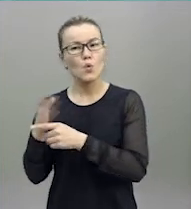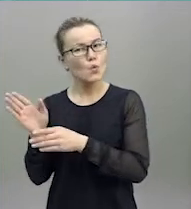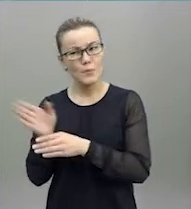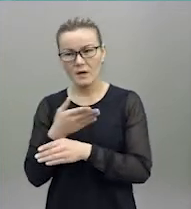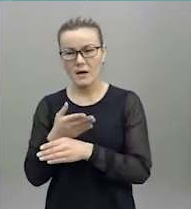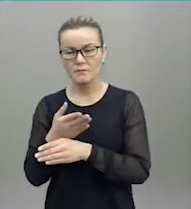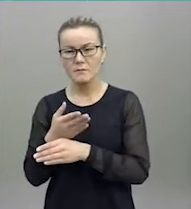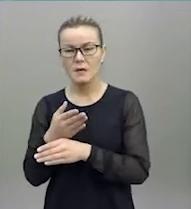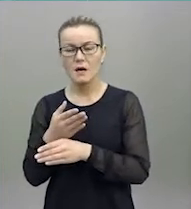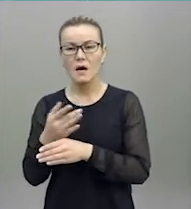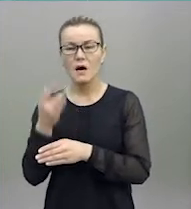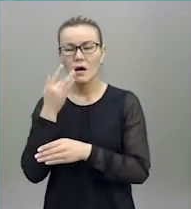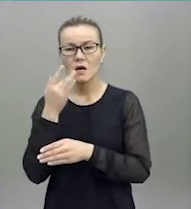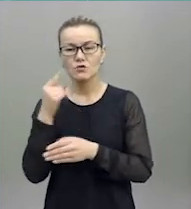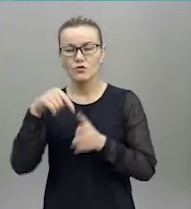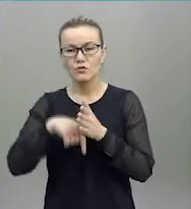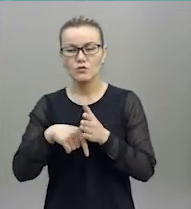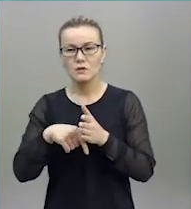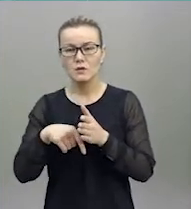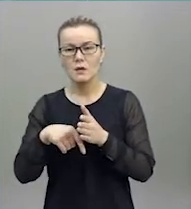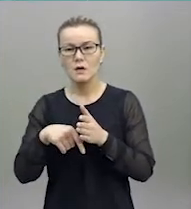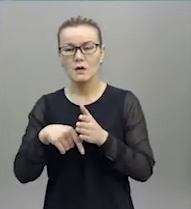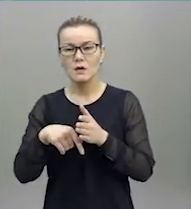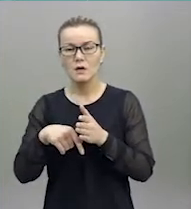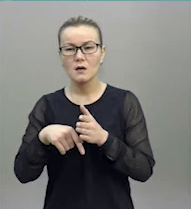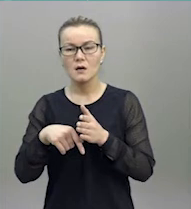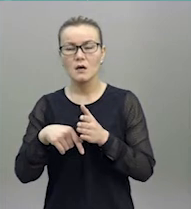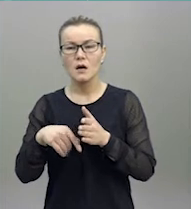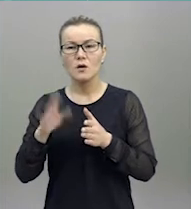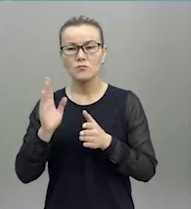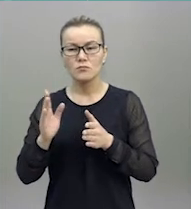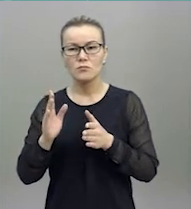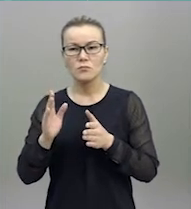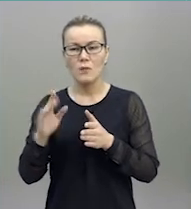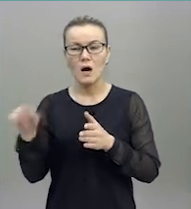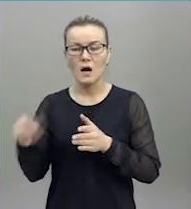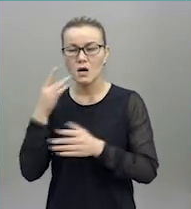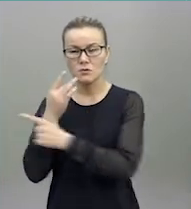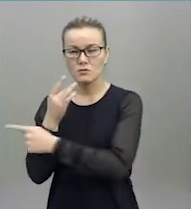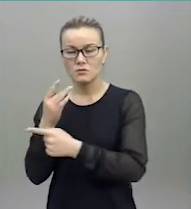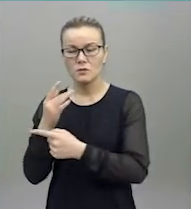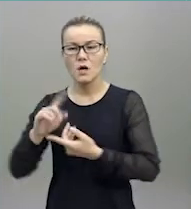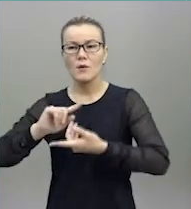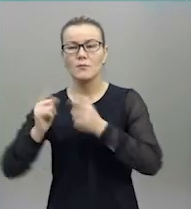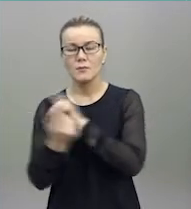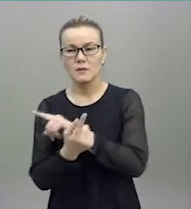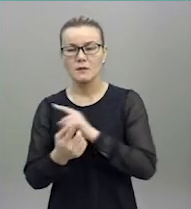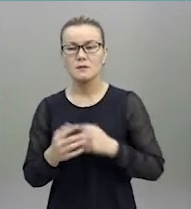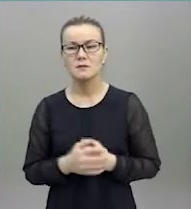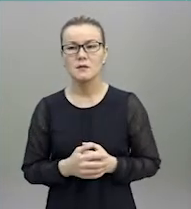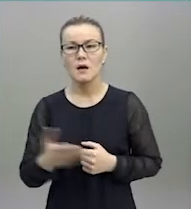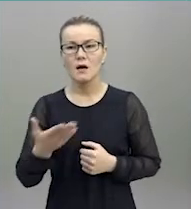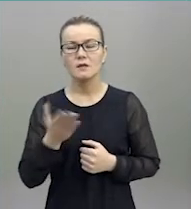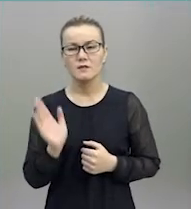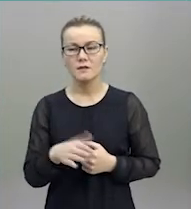знаки в скобках которые были они все поменяю на противоположные давайте применим наш алгоритм